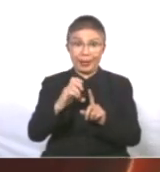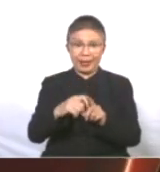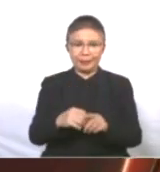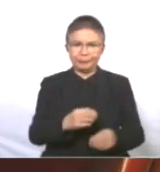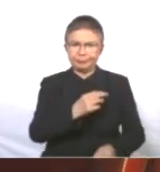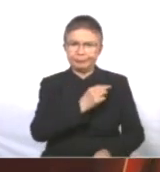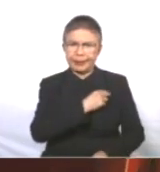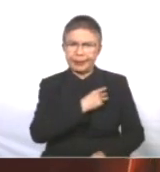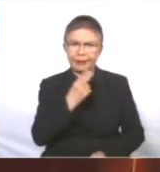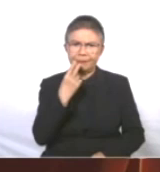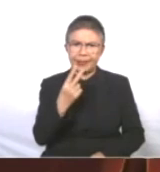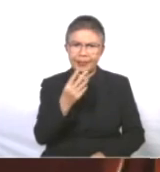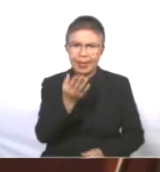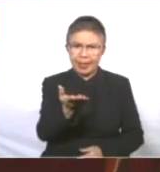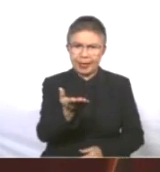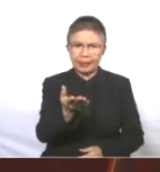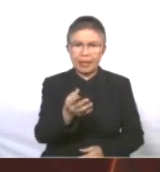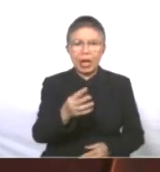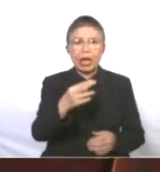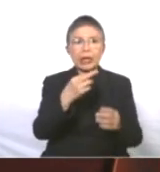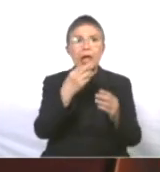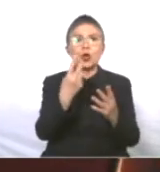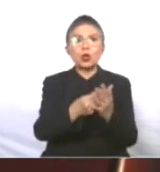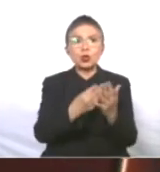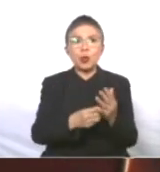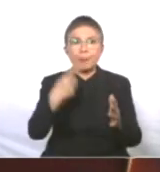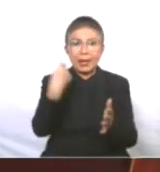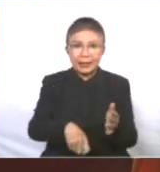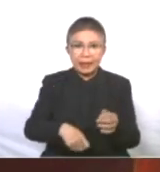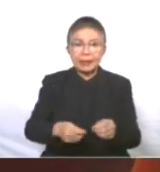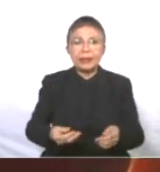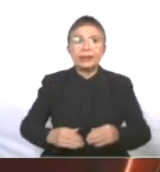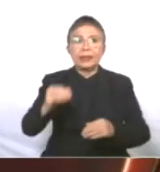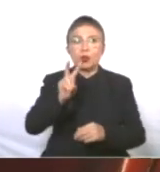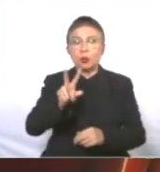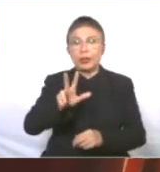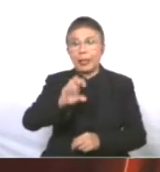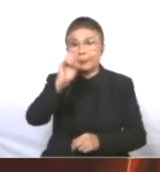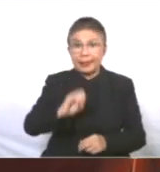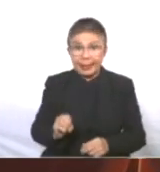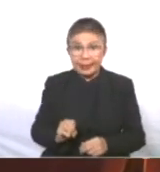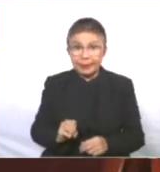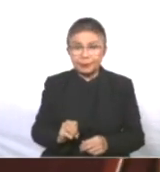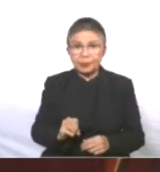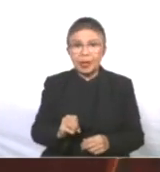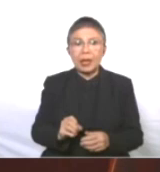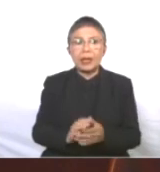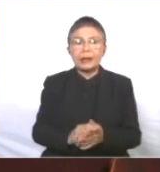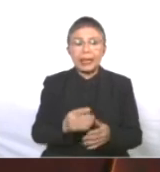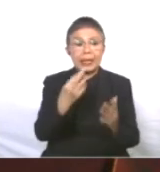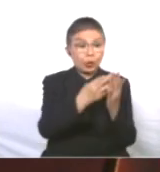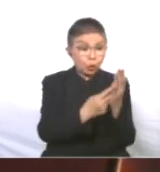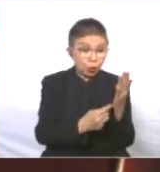misi Anda disebut kalau rasio pajak dinaikkan menjadi 23%. Dalam simulasi kami,